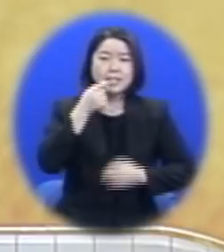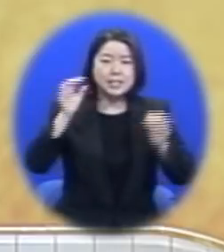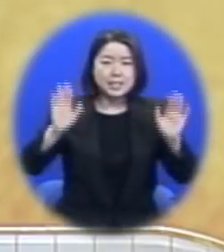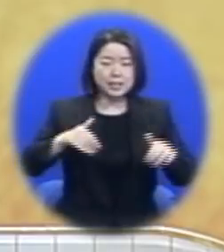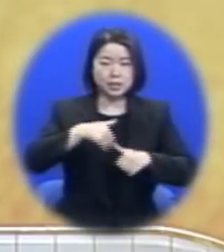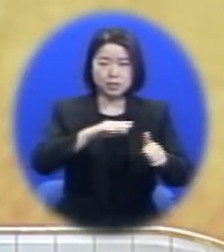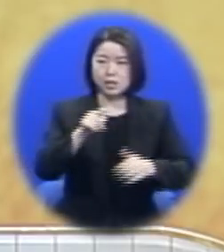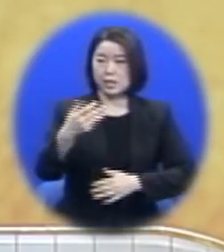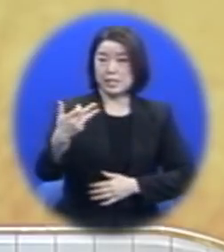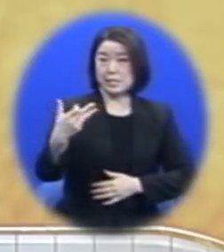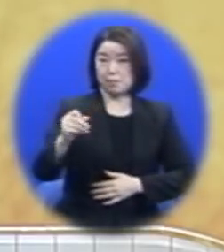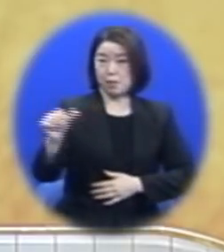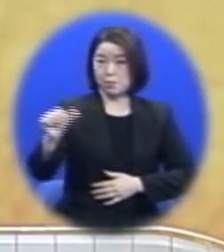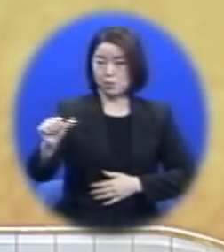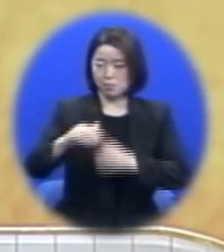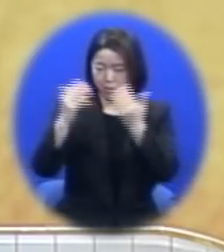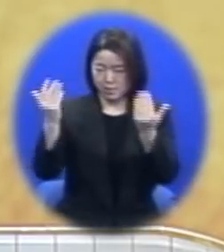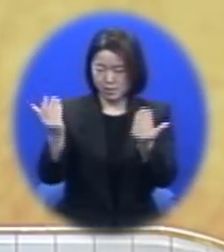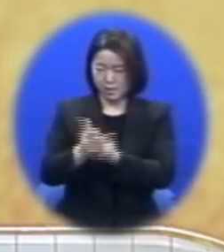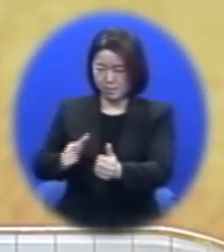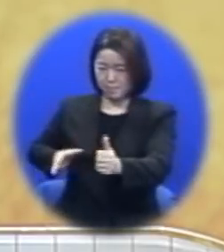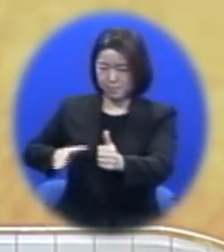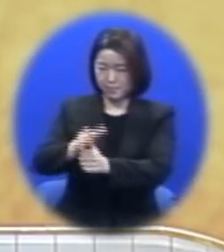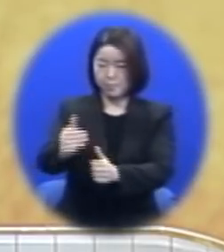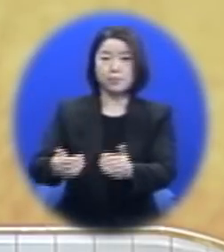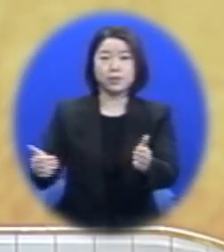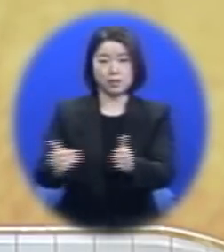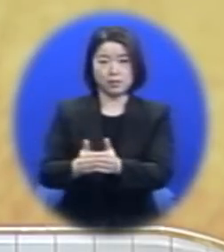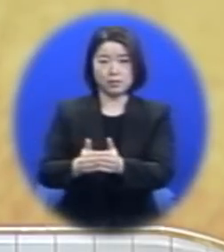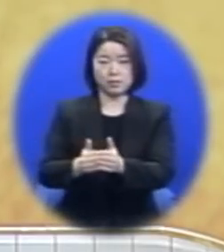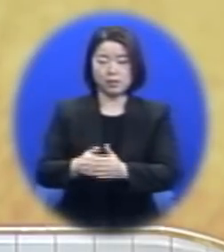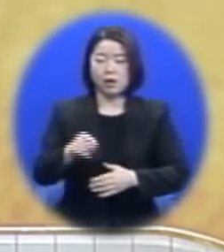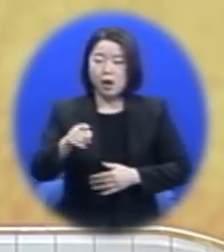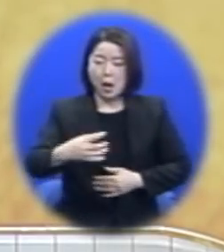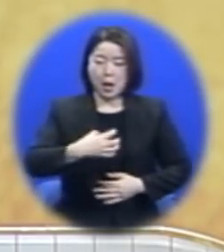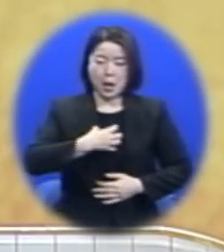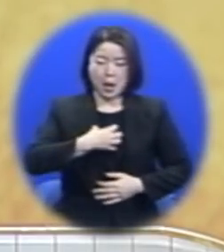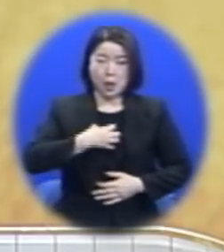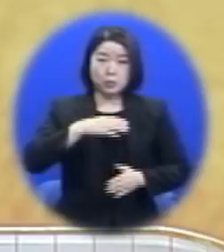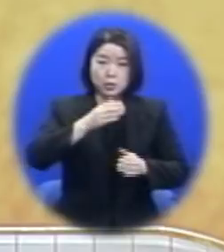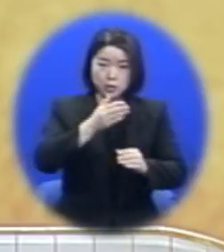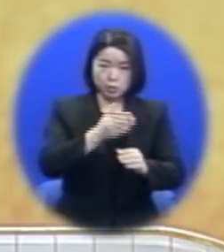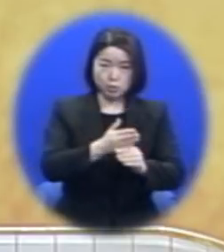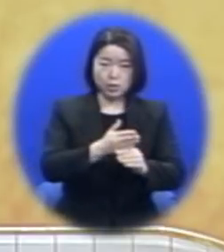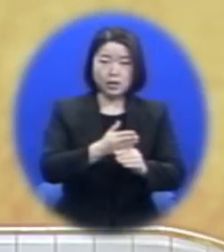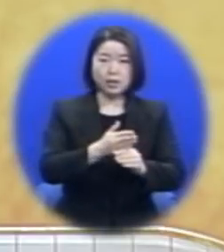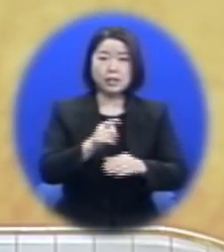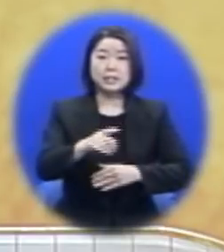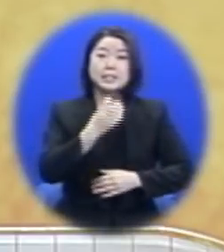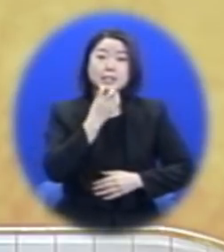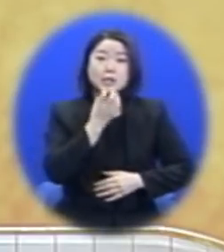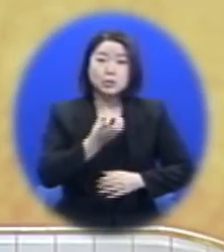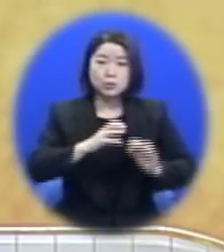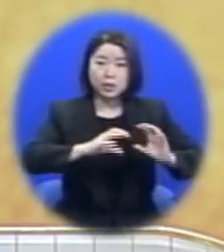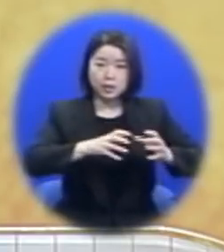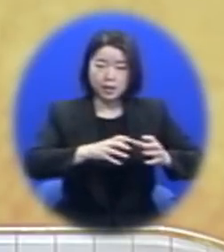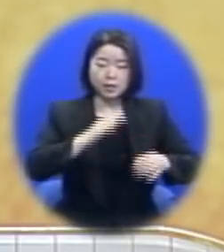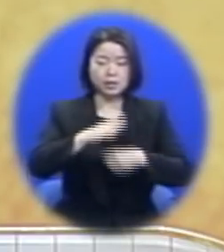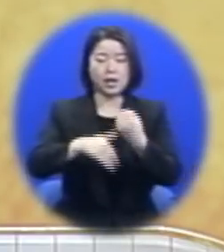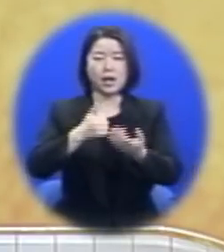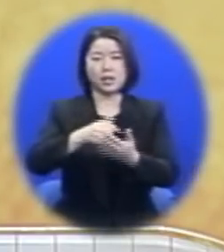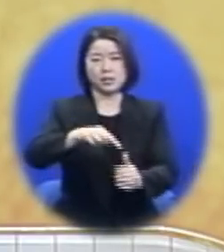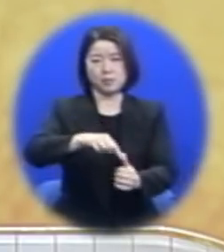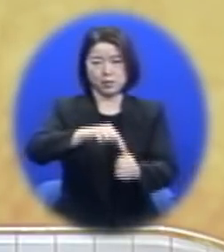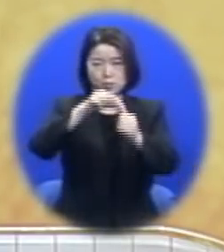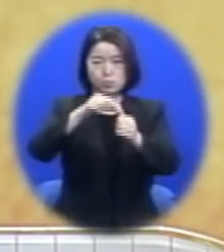18만 5천 명을 다 죽여버립니다. 그래서 그 위기 가운데 그 유대를 하나님이